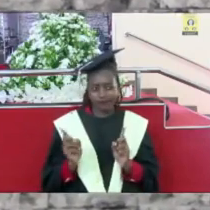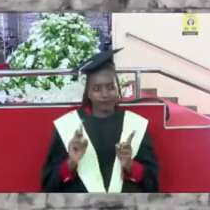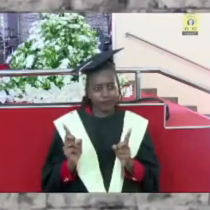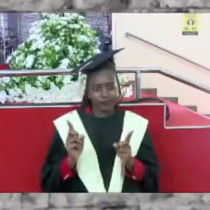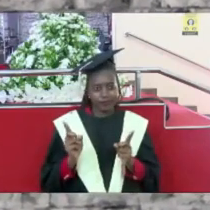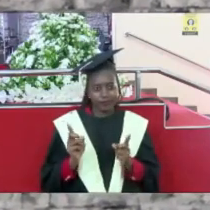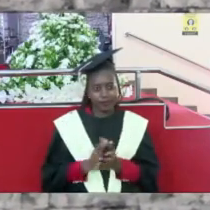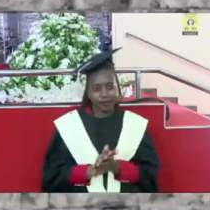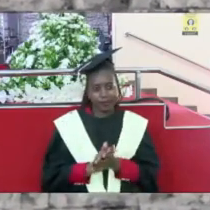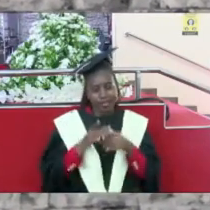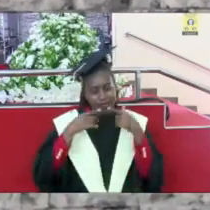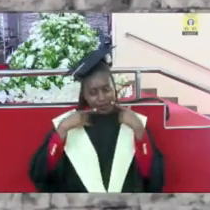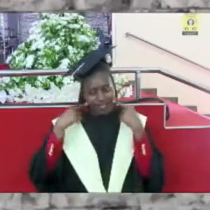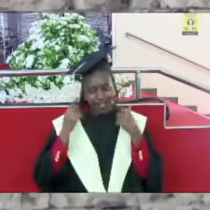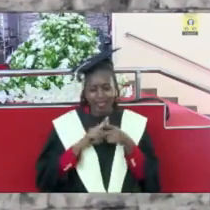ile unapotoka.